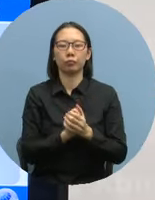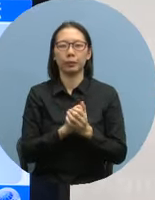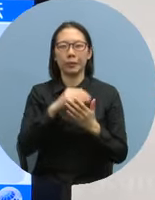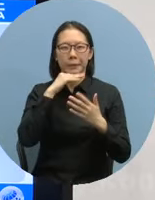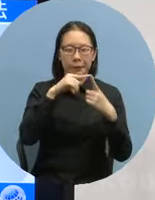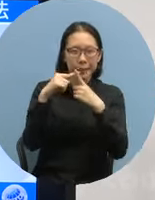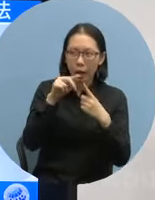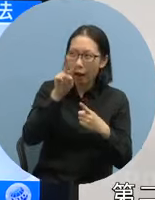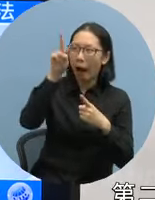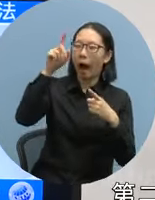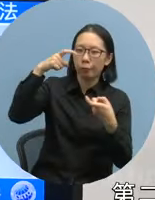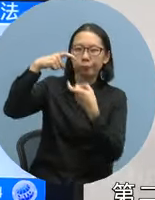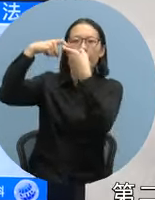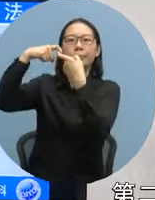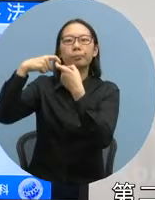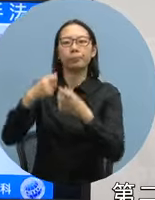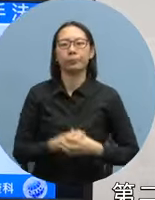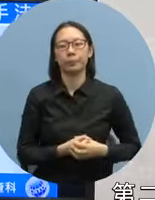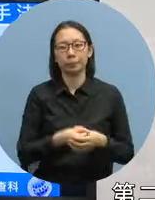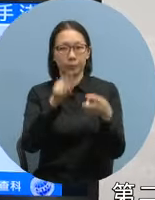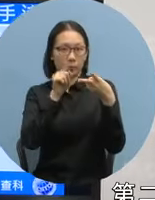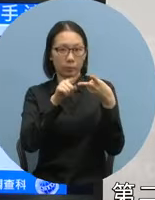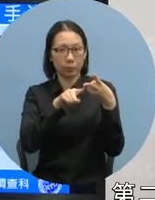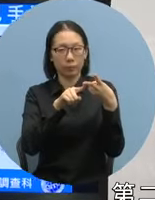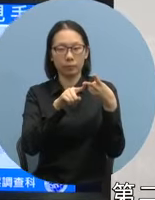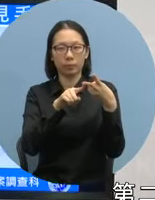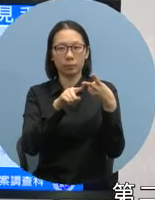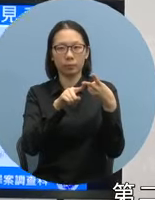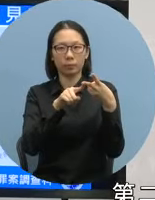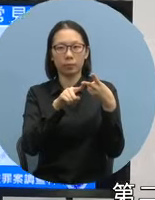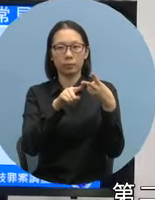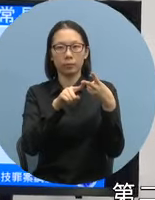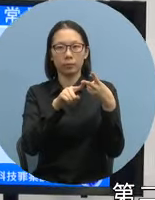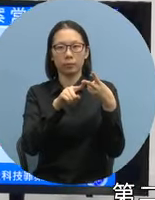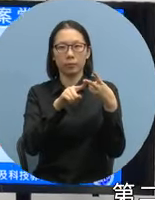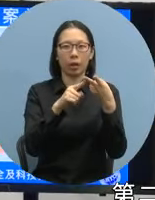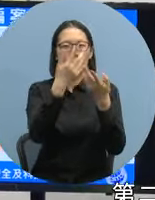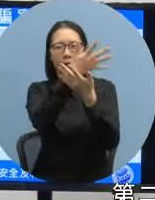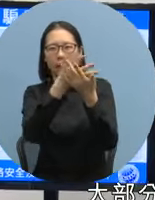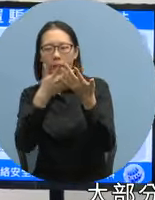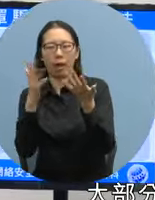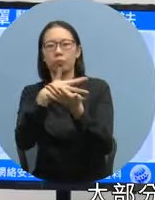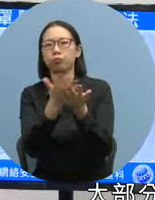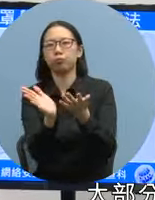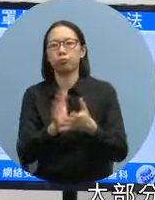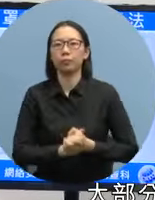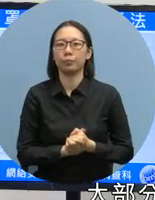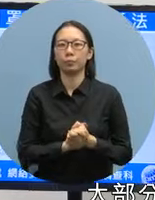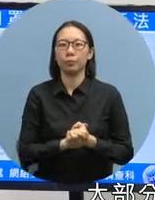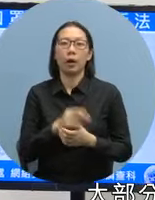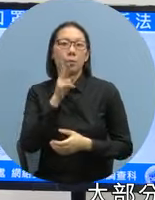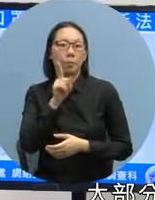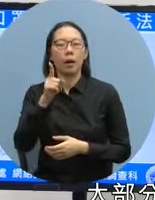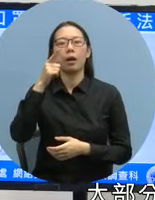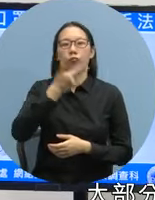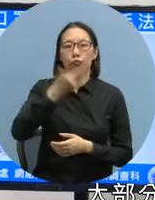釣。而第二類呢是騙徒透過一些不同的網上平台，大多數是一些本